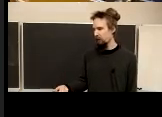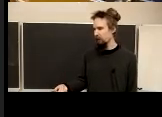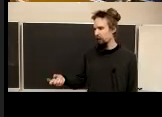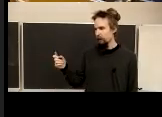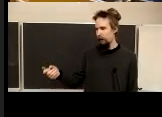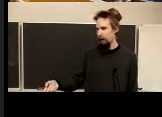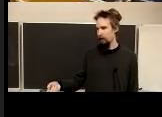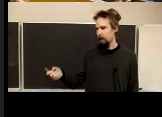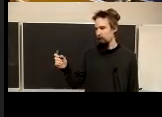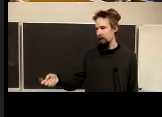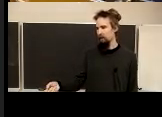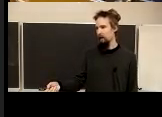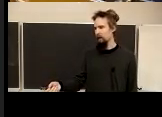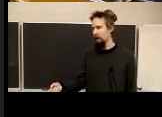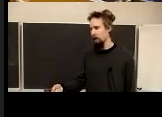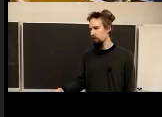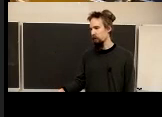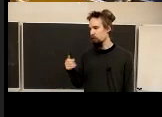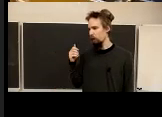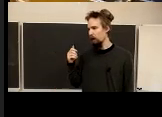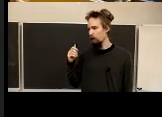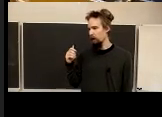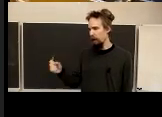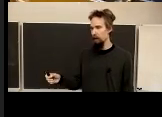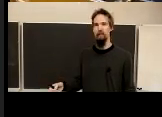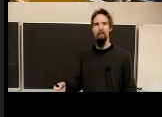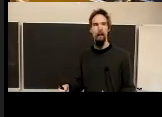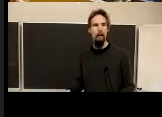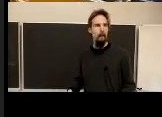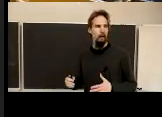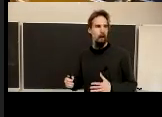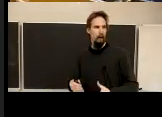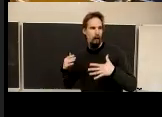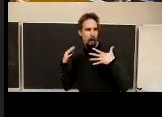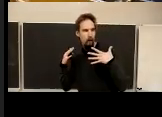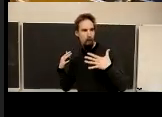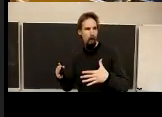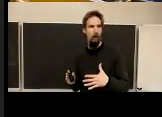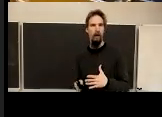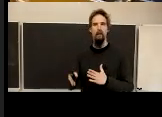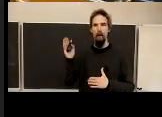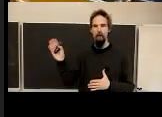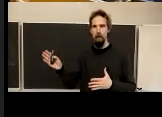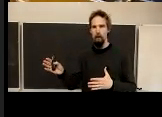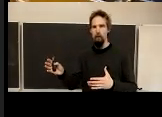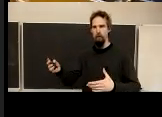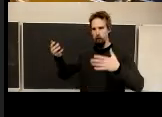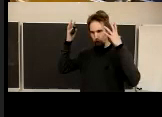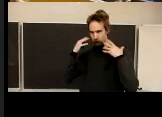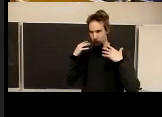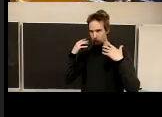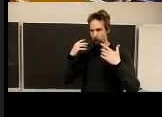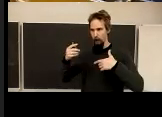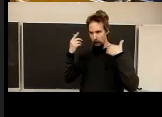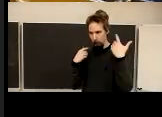prosessista. Ja hän käyttää tämmöistä esimerkkiä tämmöisen tuulihaukan näkemisestä, että hän ekaan niin kuin työhuoneessaan katsoo ikkunasta ulos